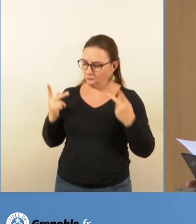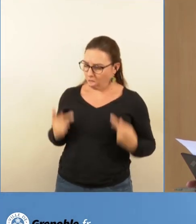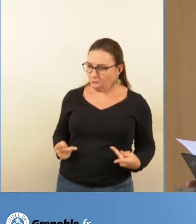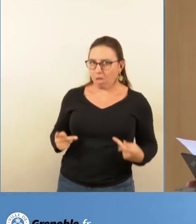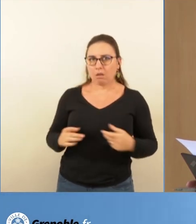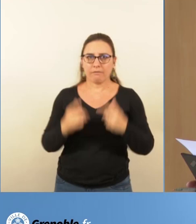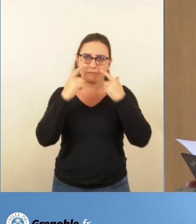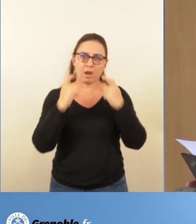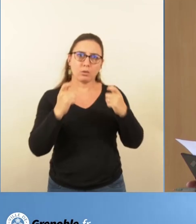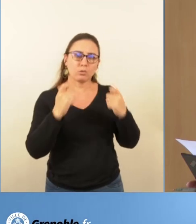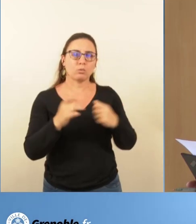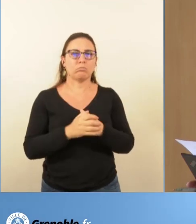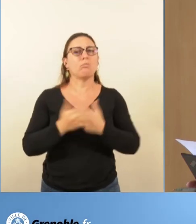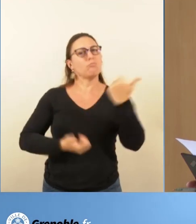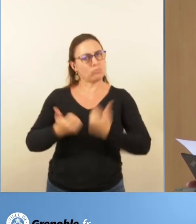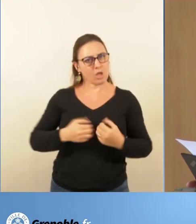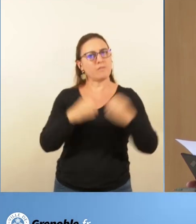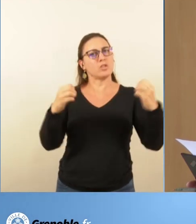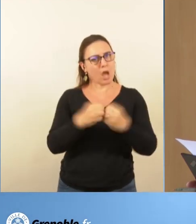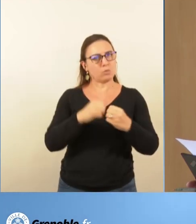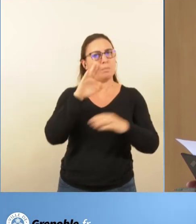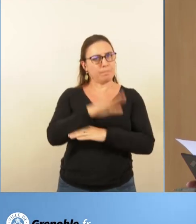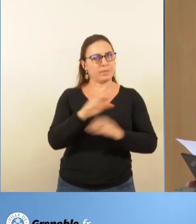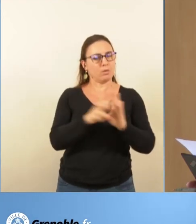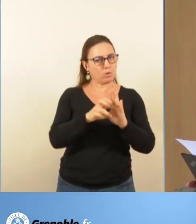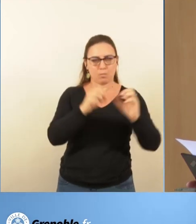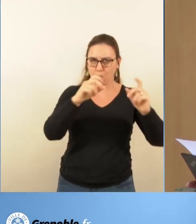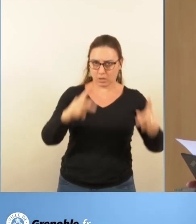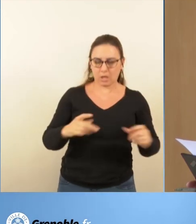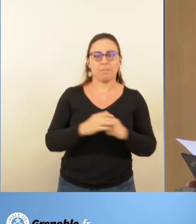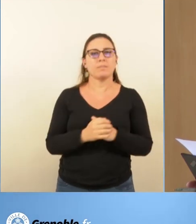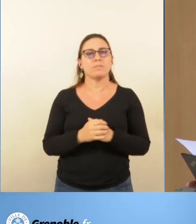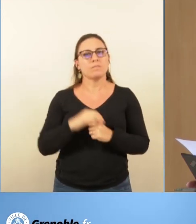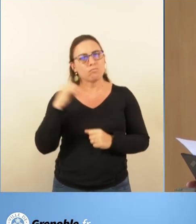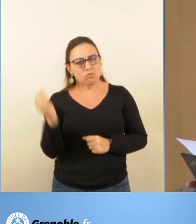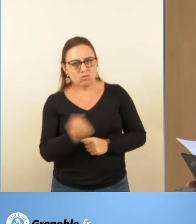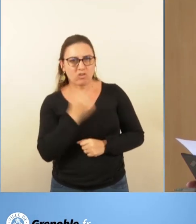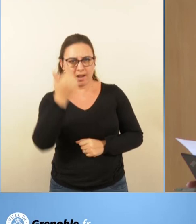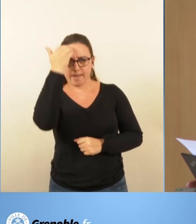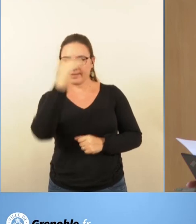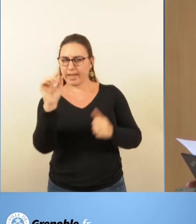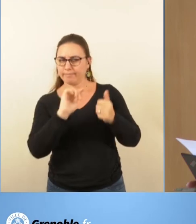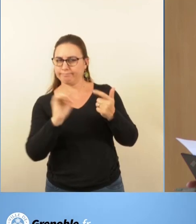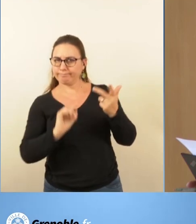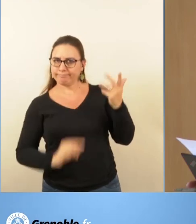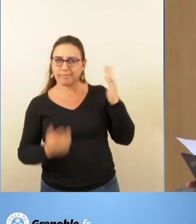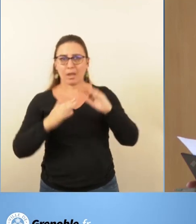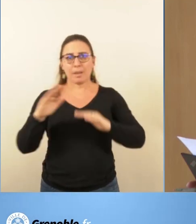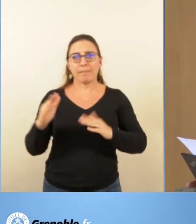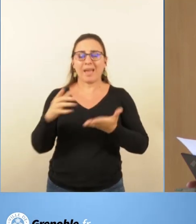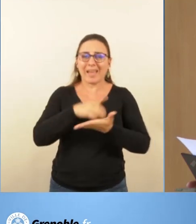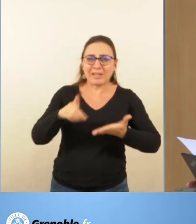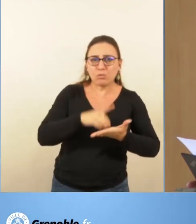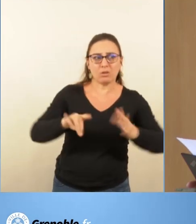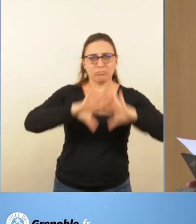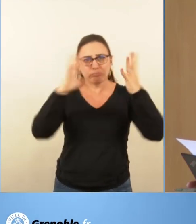services doivent être gratuits dans la commune chacun de nous peut apprécier lesquels mais les études doivent être